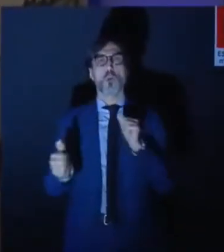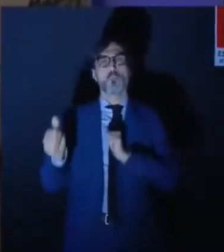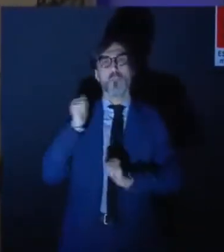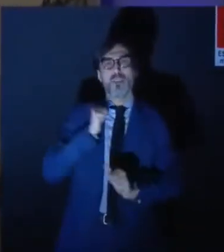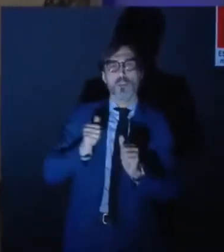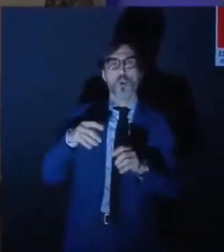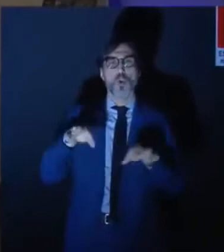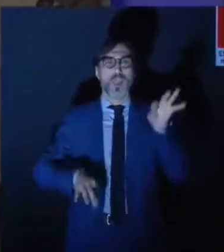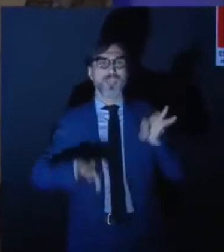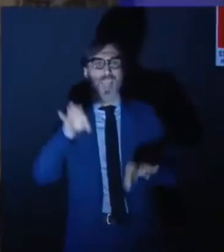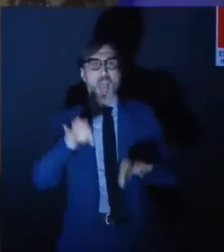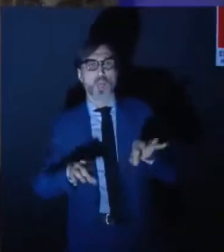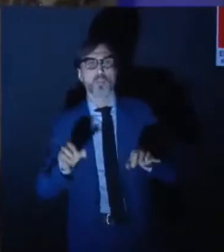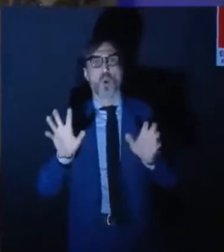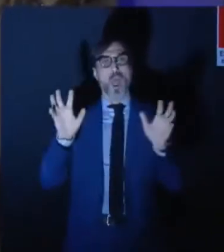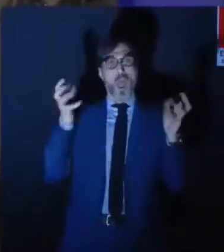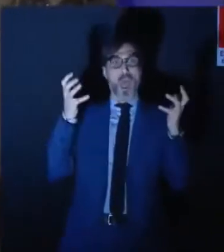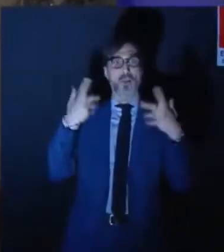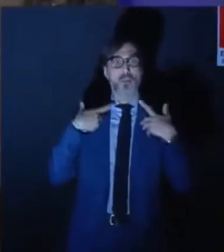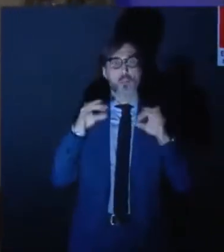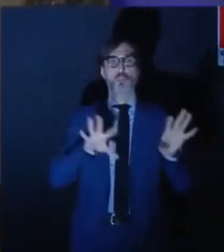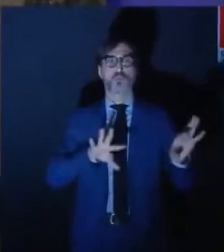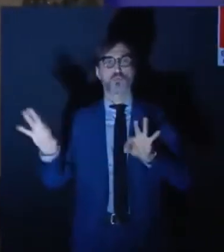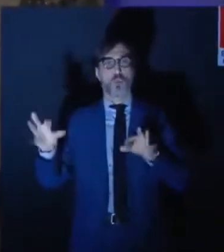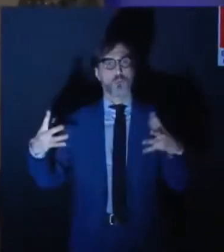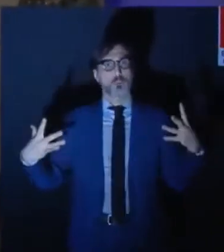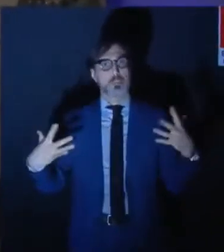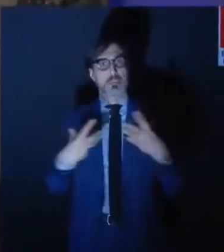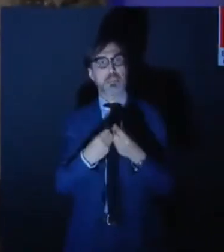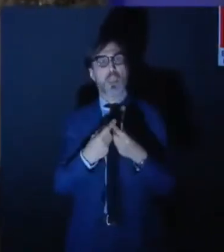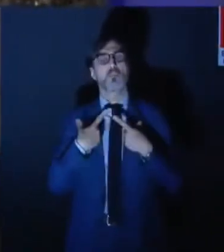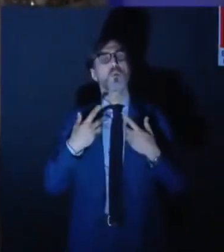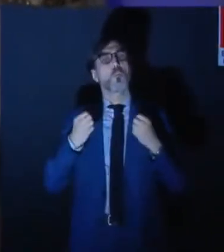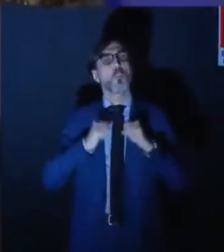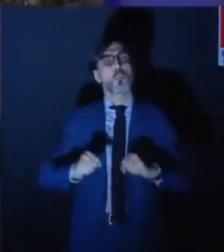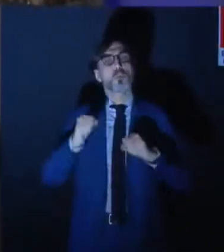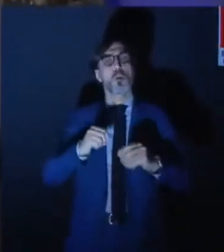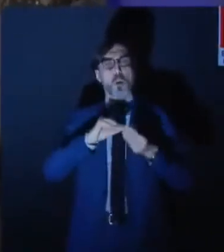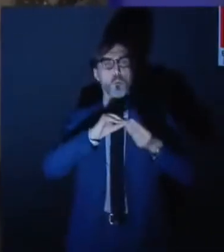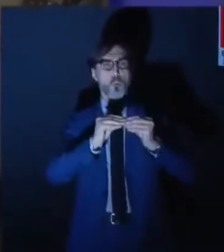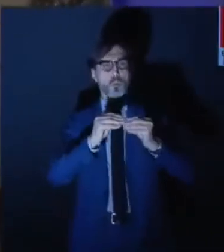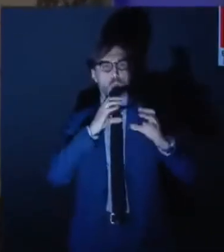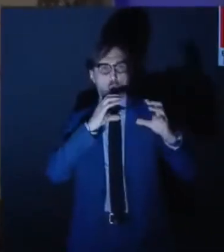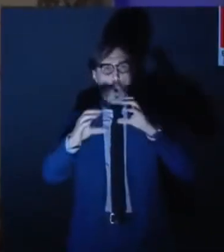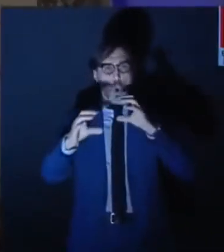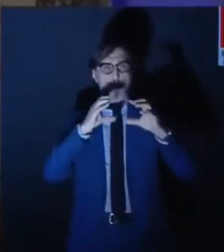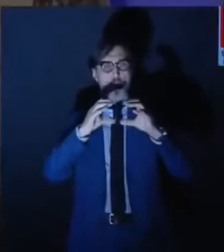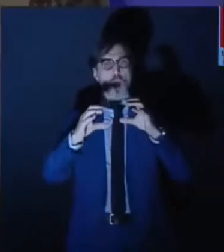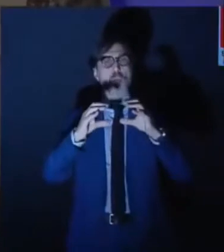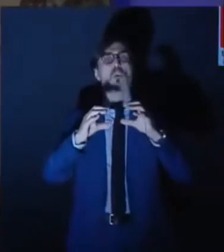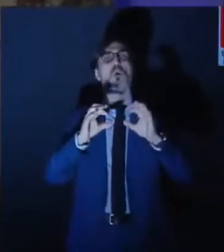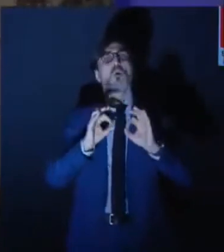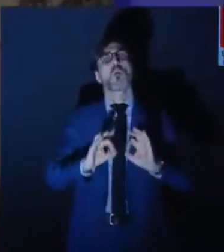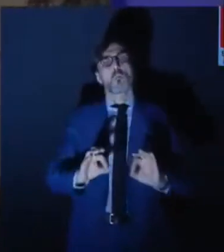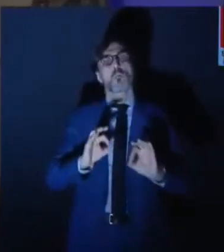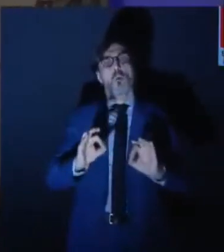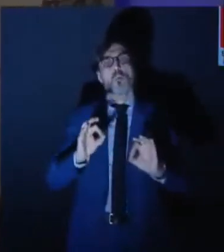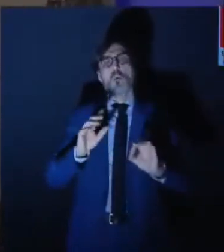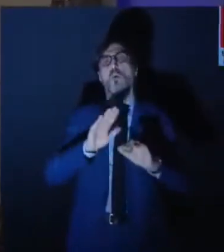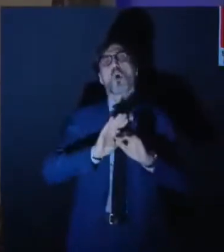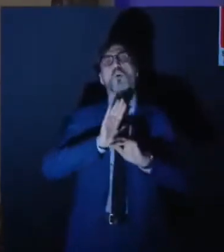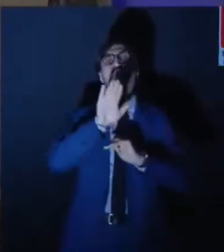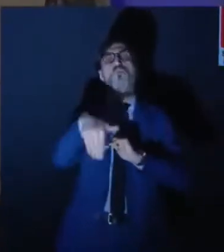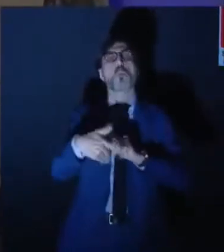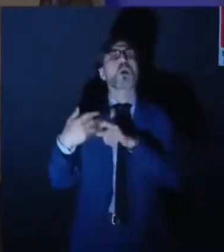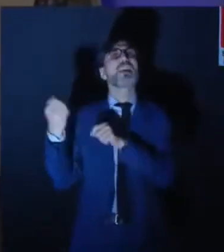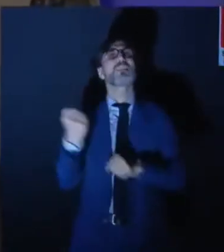il teatro con l'arte perché ci siamo resi conto che esistono delle modalità di comunicazione che sono che vanno al di là di quella